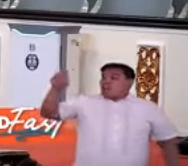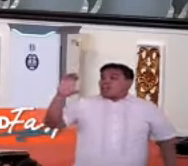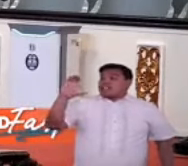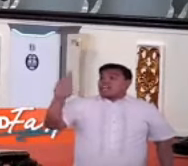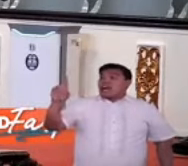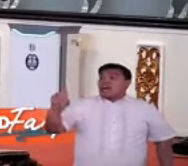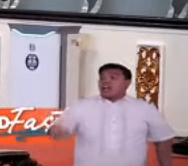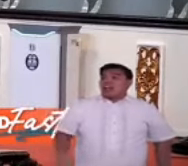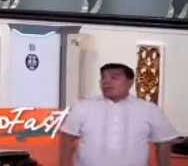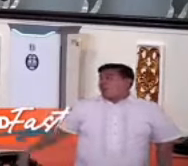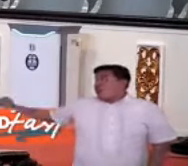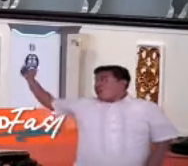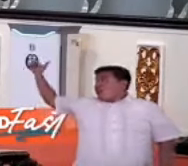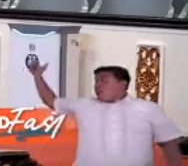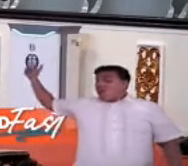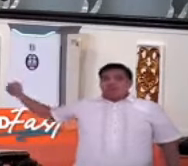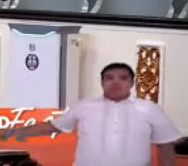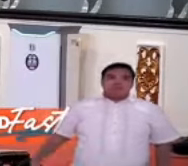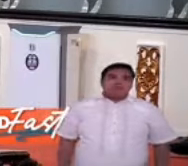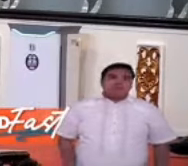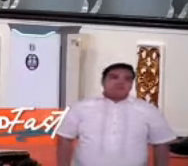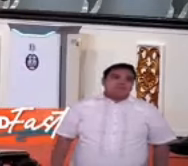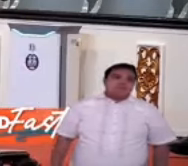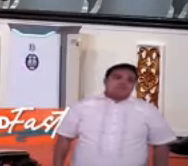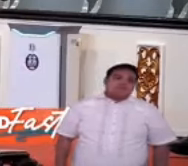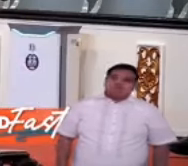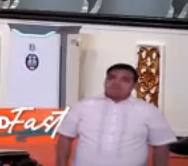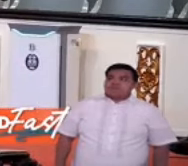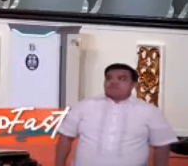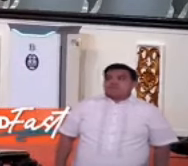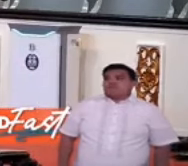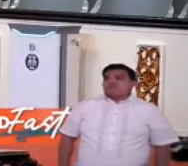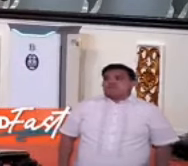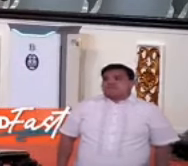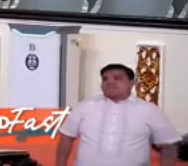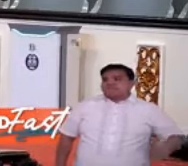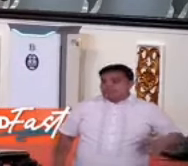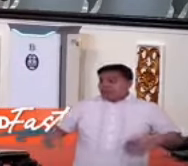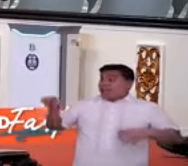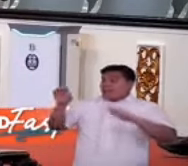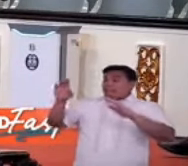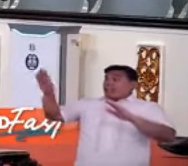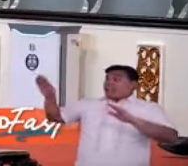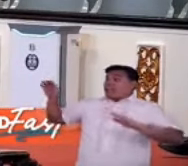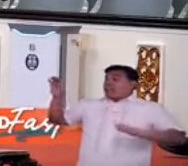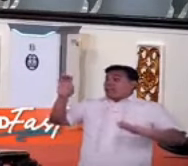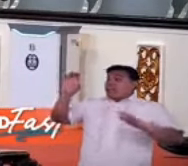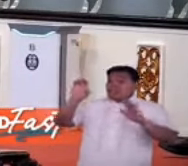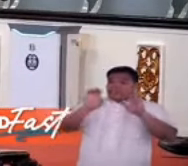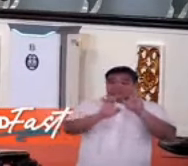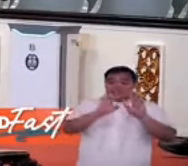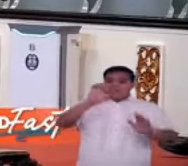Og vlogger ka, lagi, okay rana, kay, gibayaran man ka, ana, that is your income, imo man na. Pero kung wakay income, ay, no lang, oy.